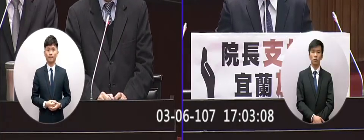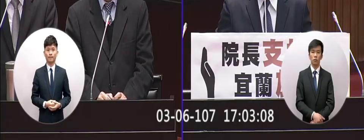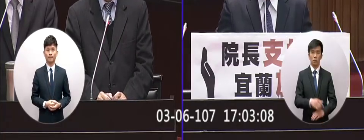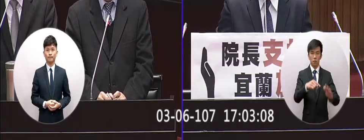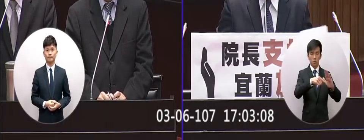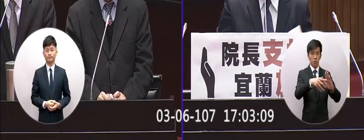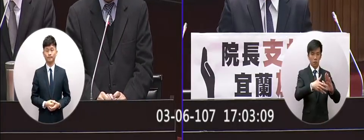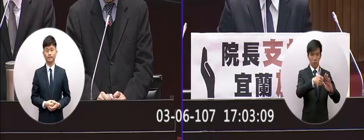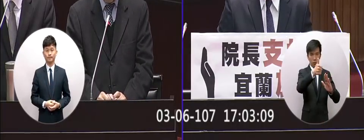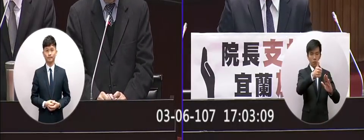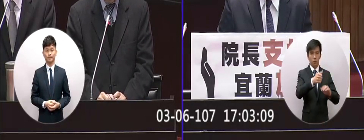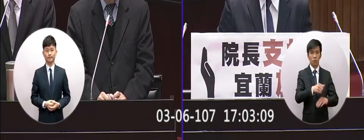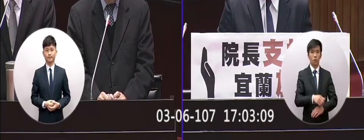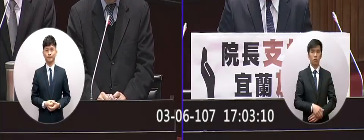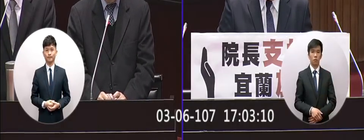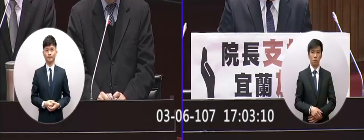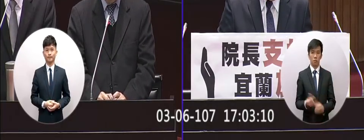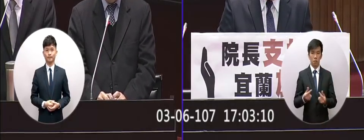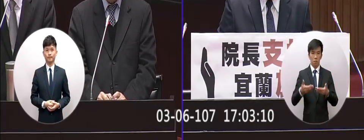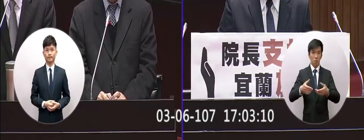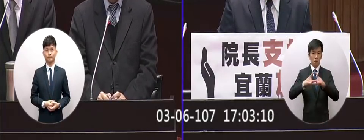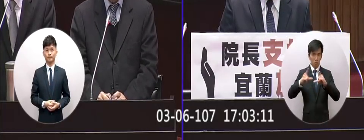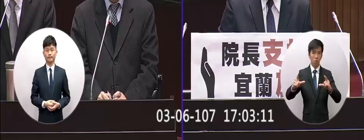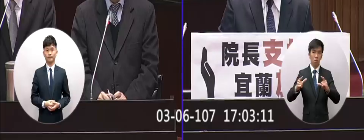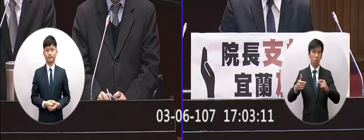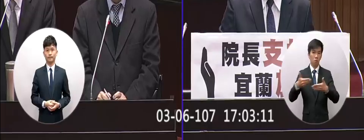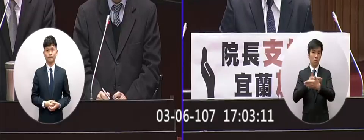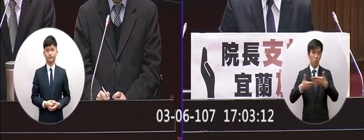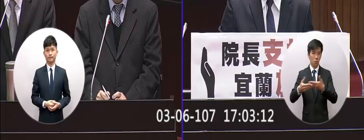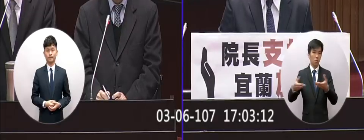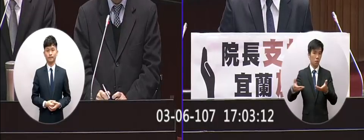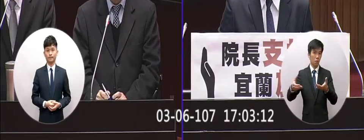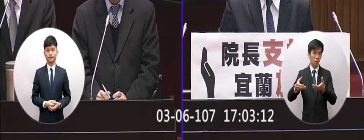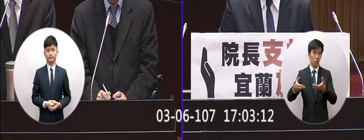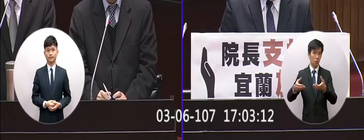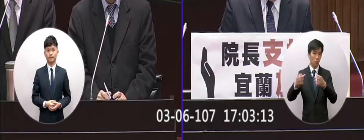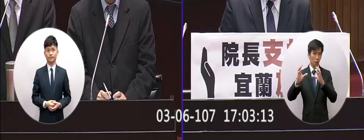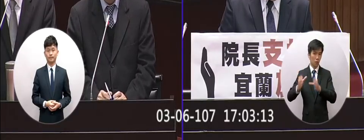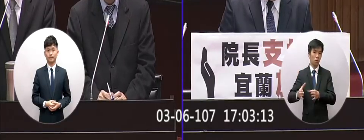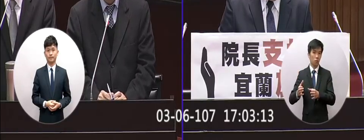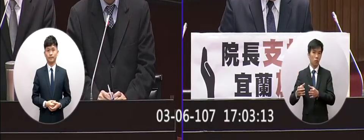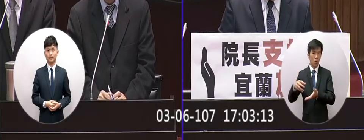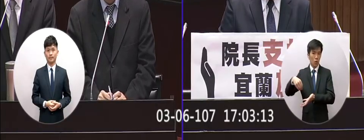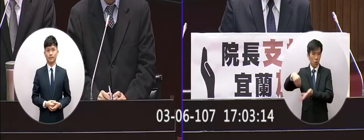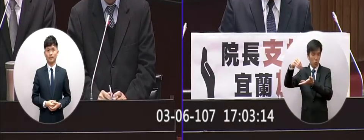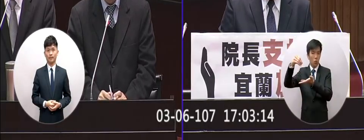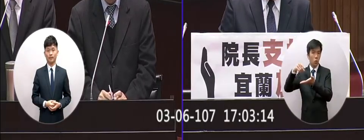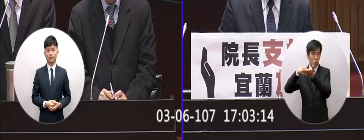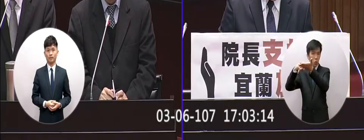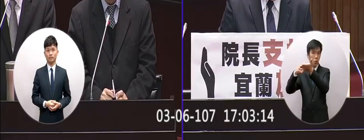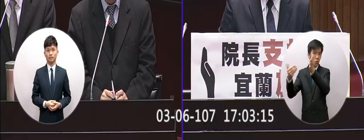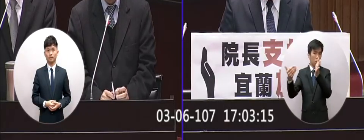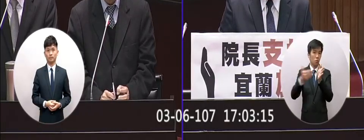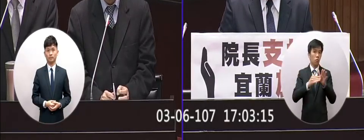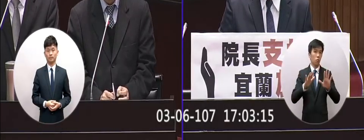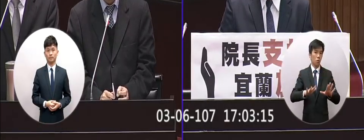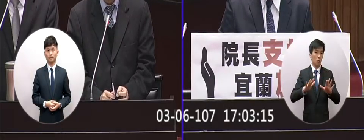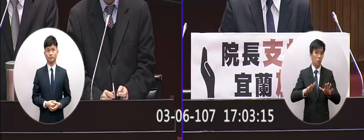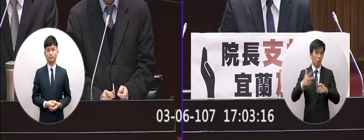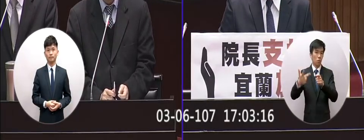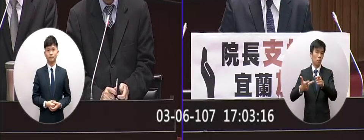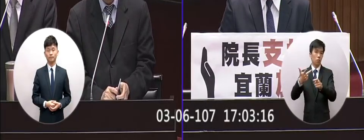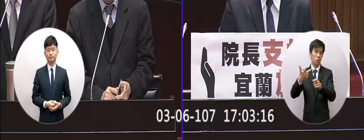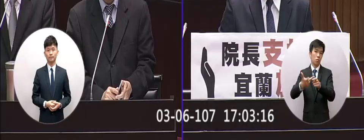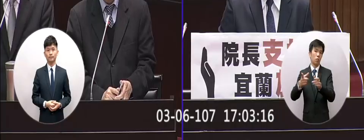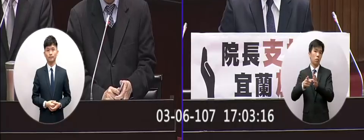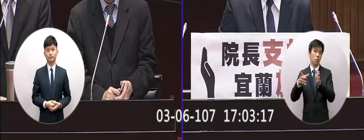长哈，所以一个较大的交通建设，从提出来需求之后到现在，已经经过7年了，